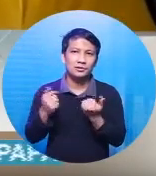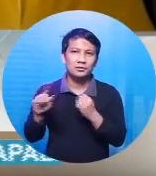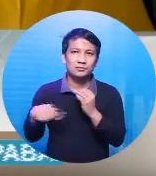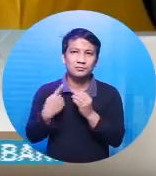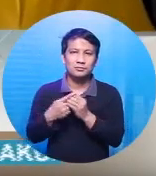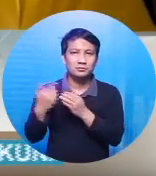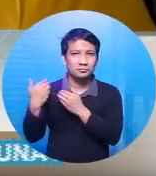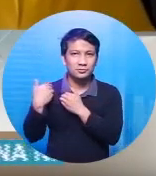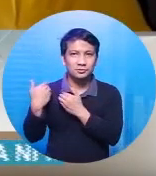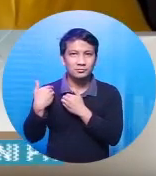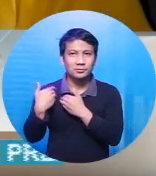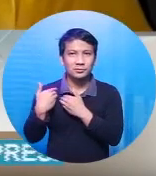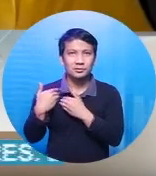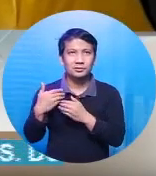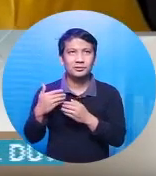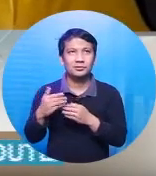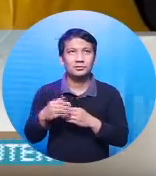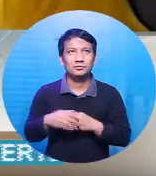bata.